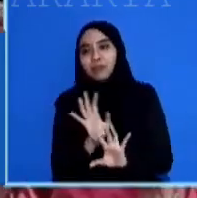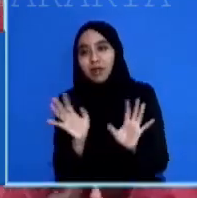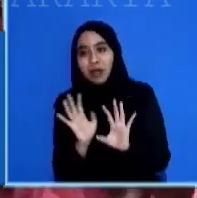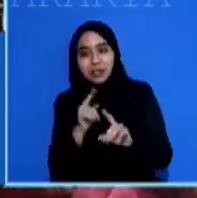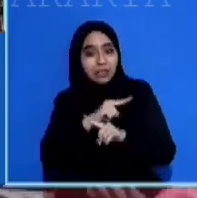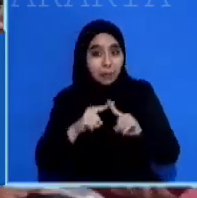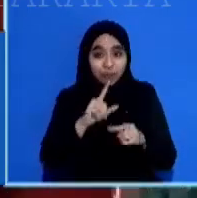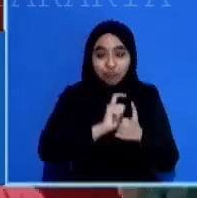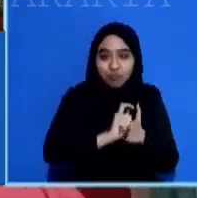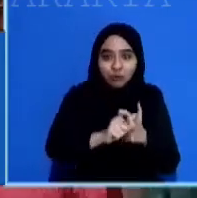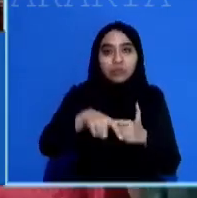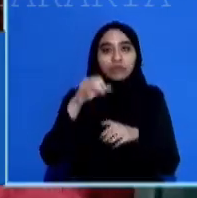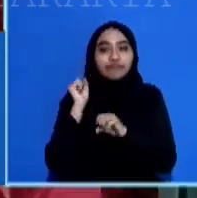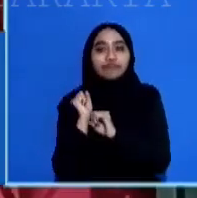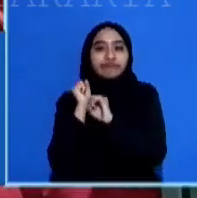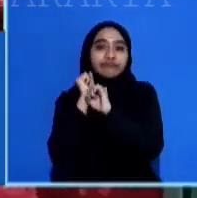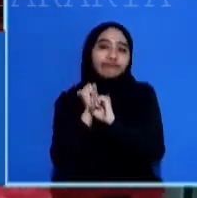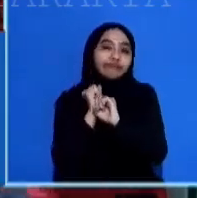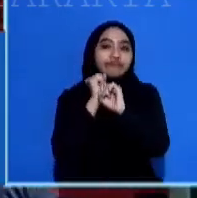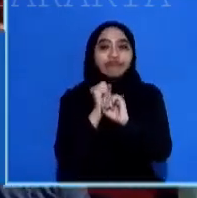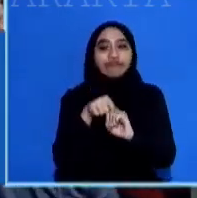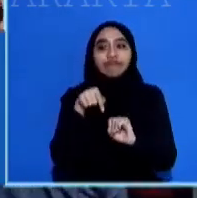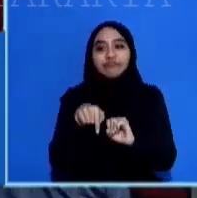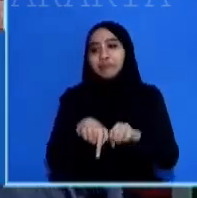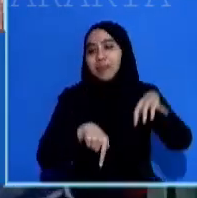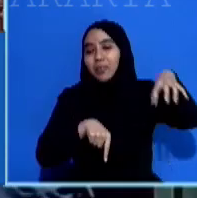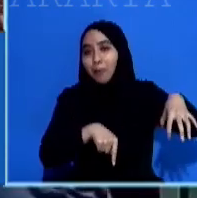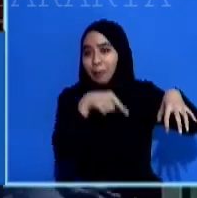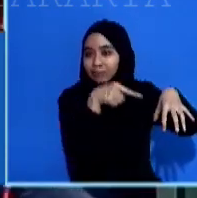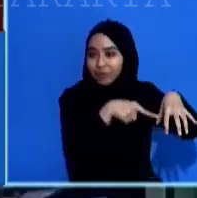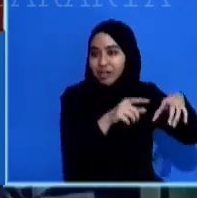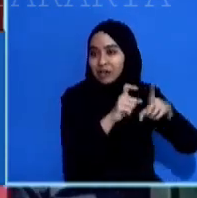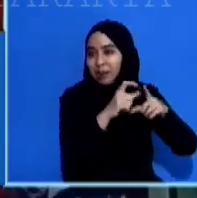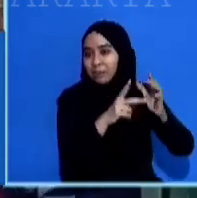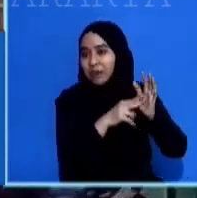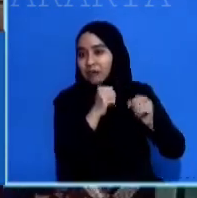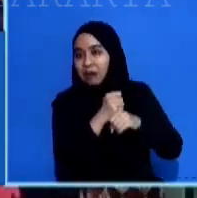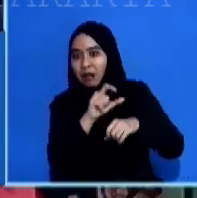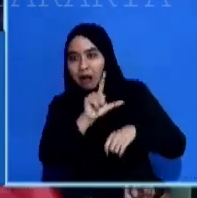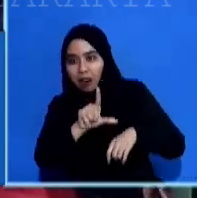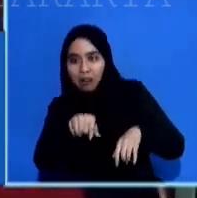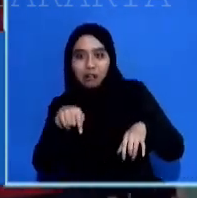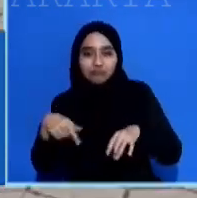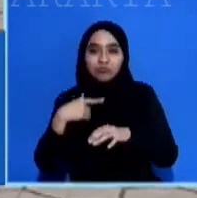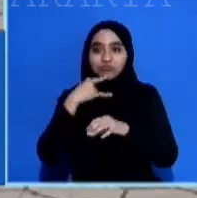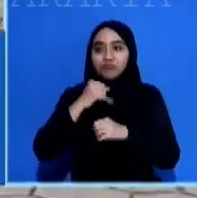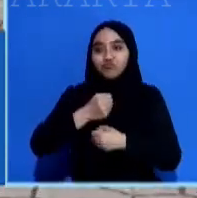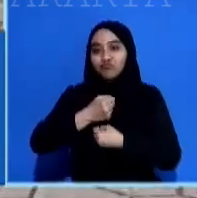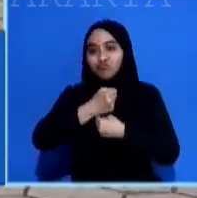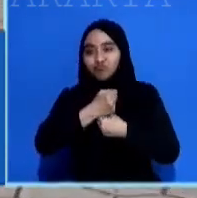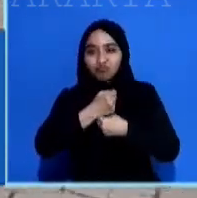garabek Sawal gunungan diarak dari bangsal pagelaran Keraton diiringi bergodo untuk dibawa ke halaman masjid gede